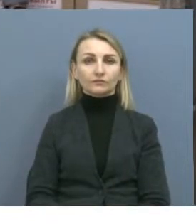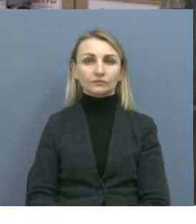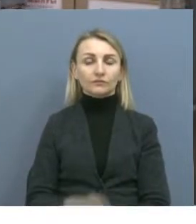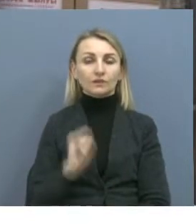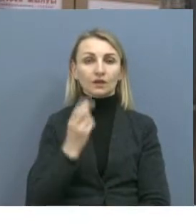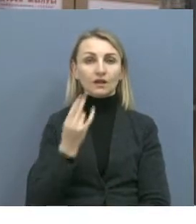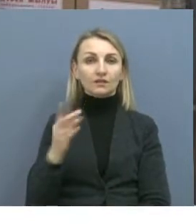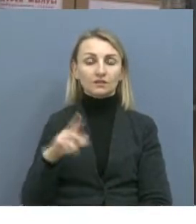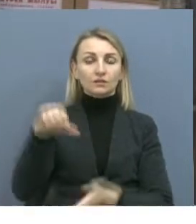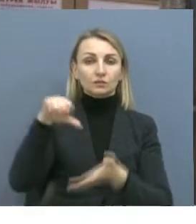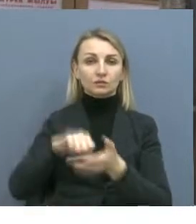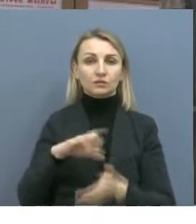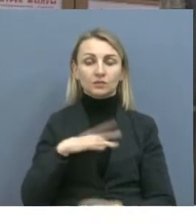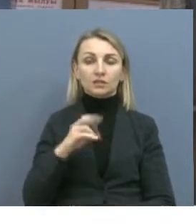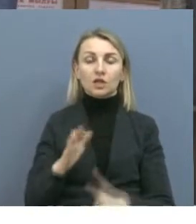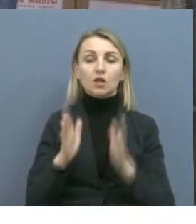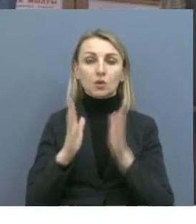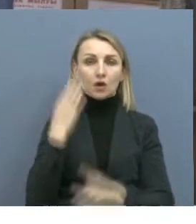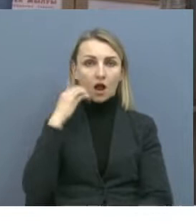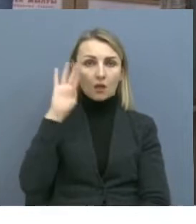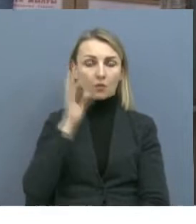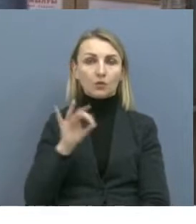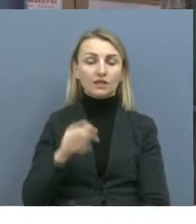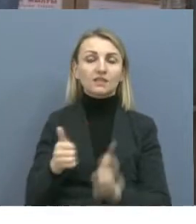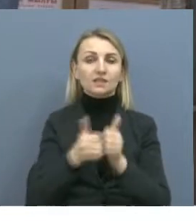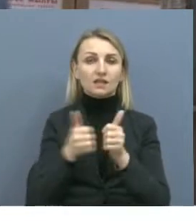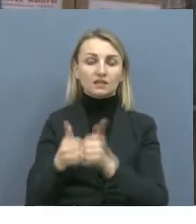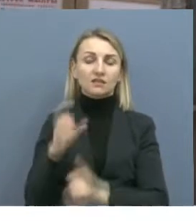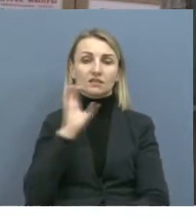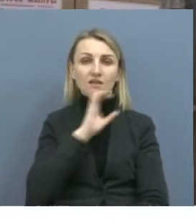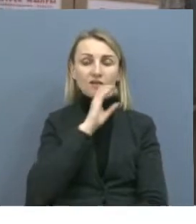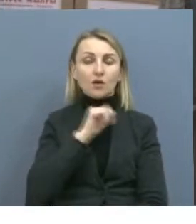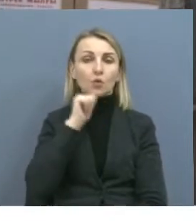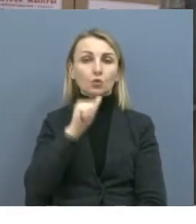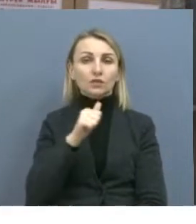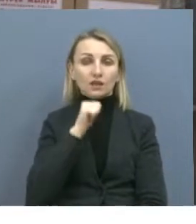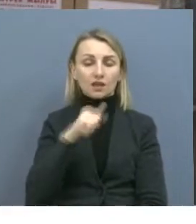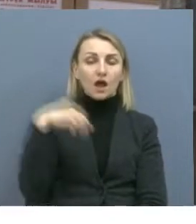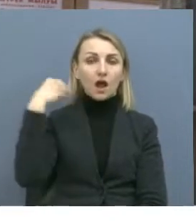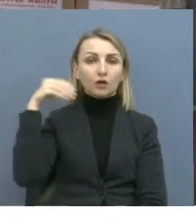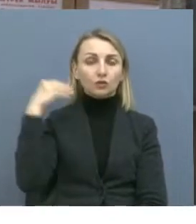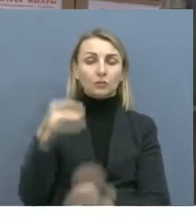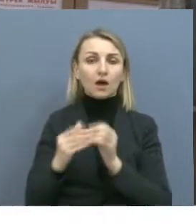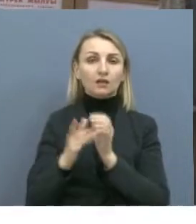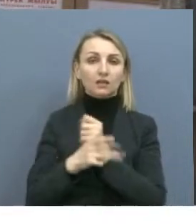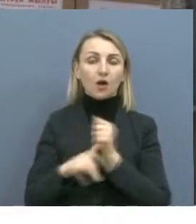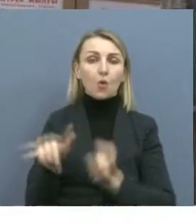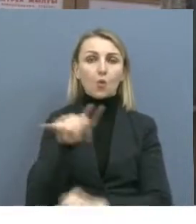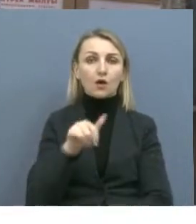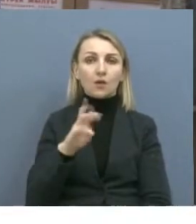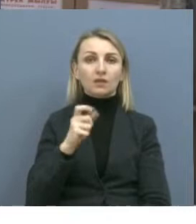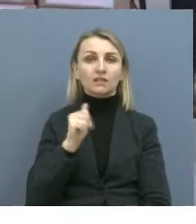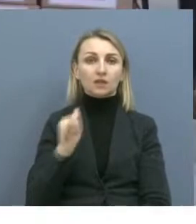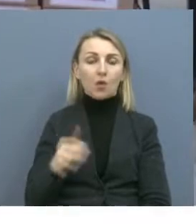В акции приняли участие не только Акмолинская область, но и соседние – Северо-Казахстанская, Костанайская, а также Актюбинская, Атырауская, Уральская и